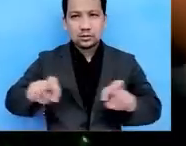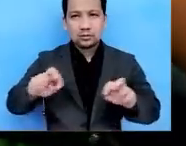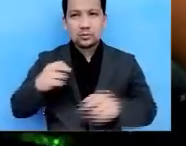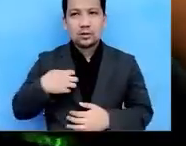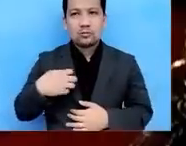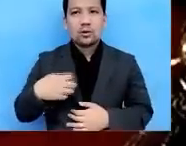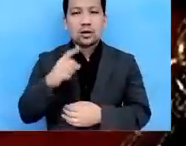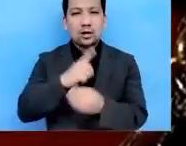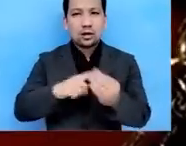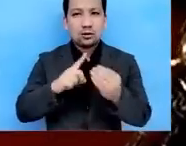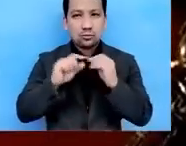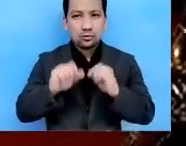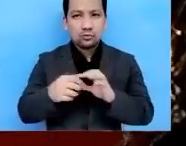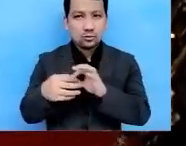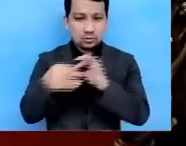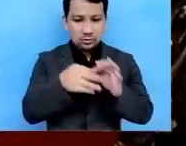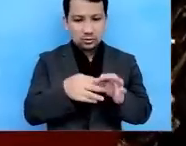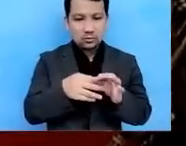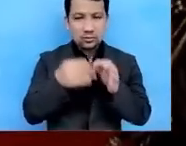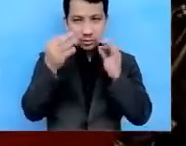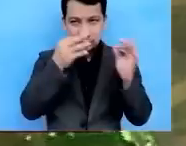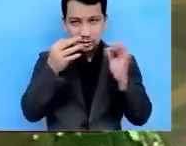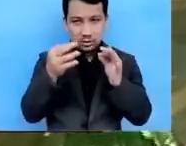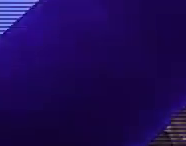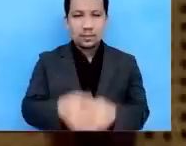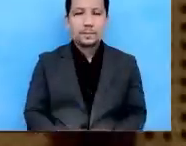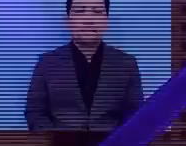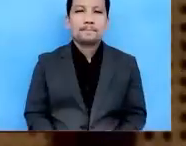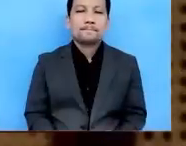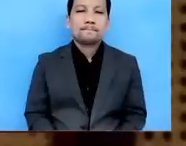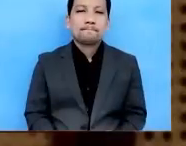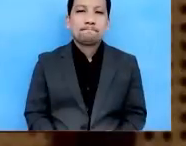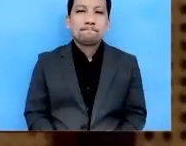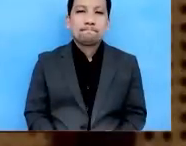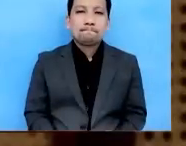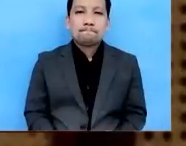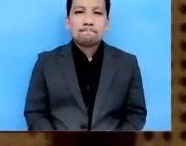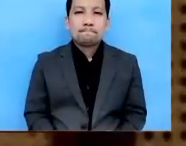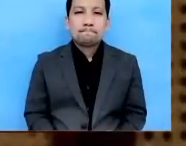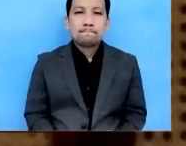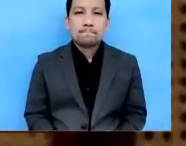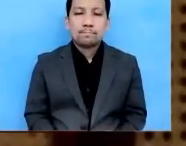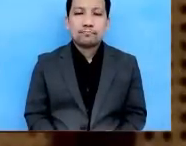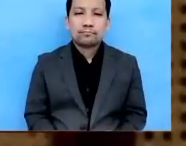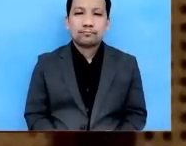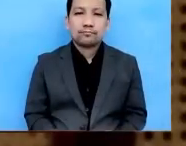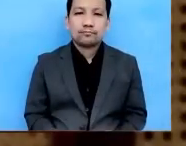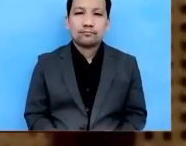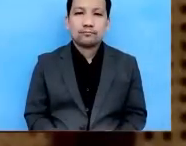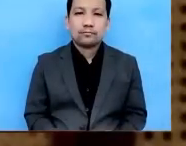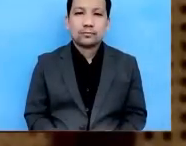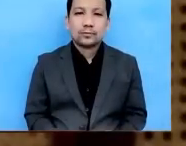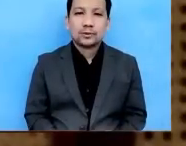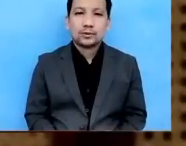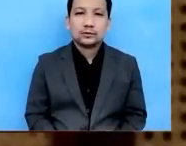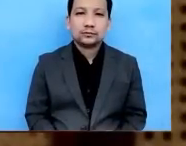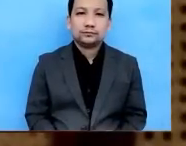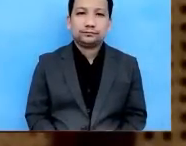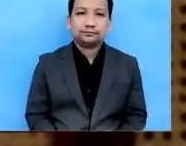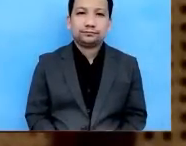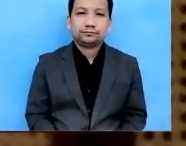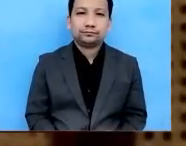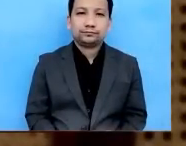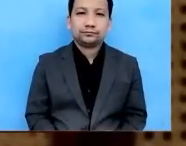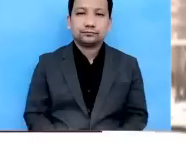na maaaring may kinalaman sa illegal na droga. It stems from the territorial